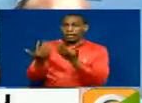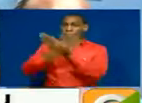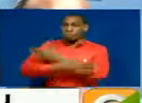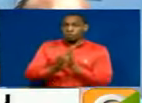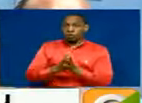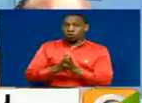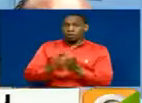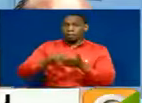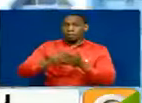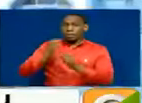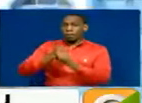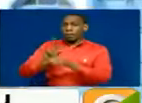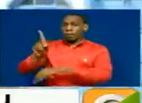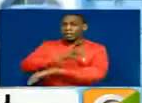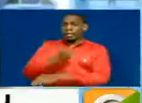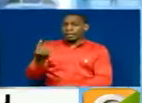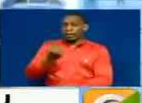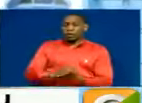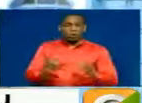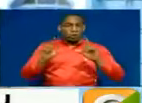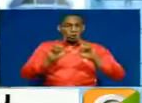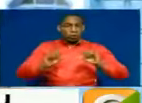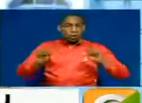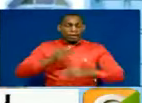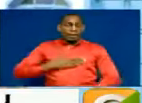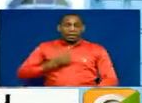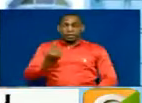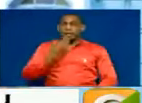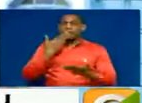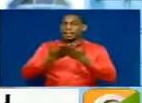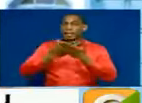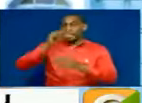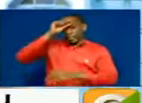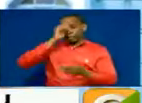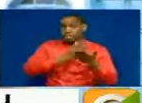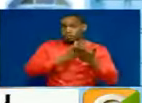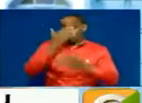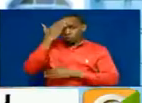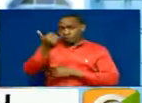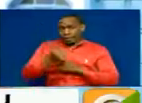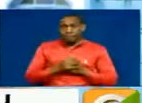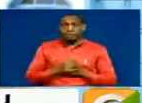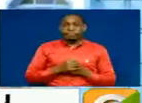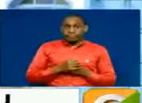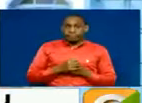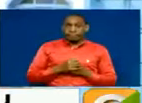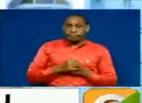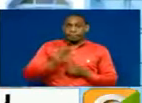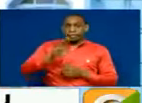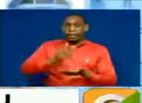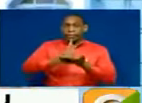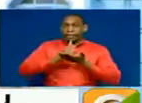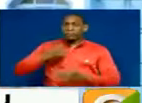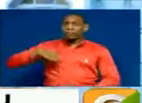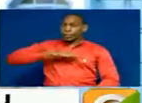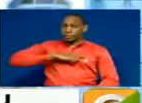Kwa hivyo alifanya kazi tu siku moja. Yangu tu ni kushukuru serikali sana kwa sababu